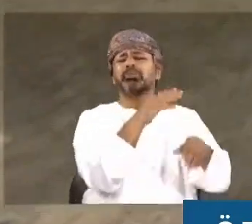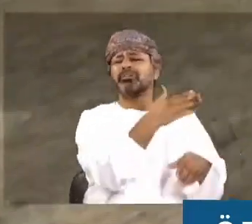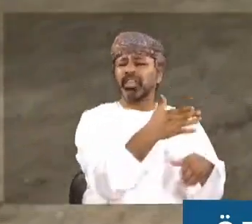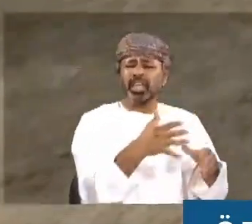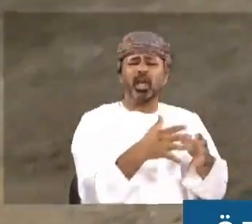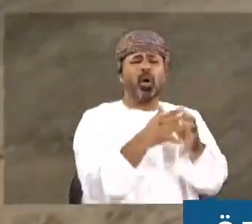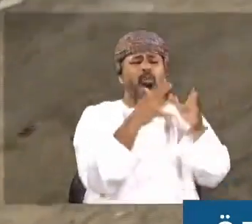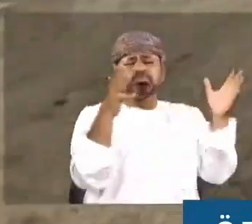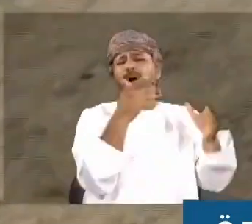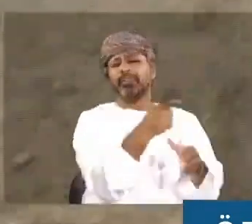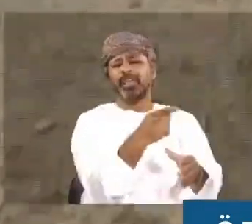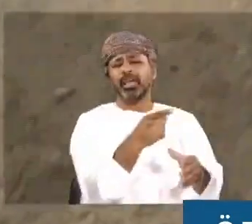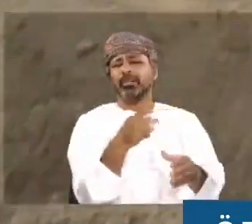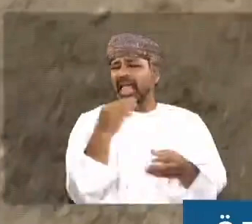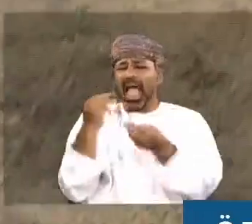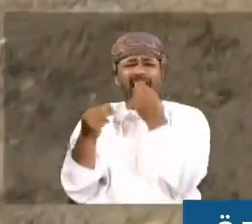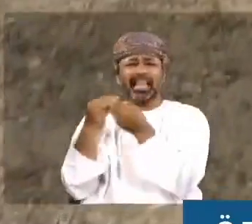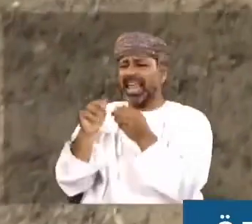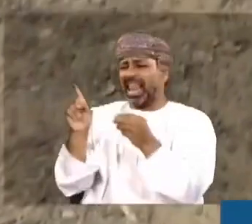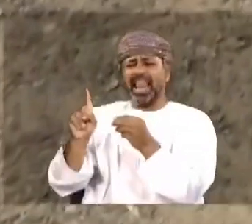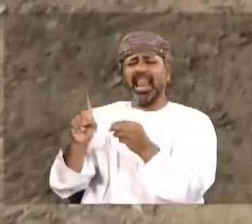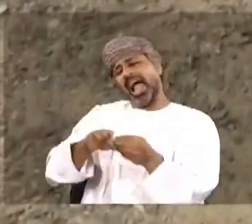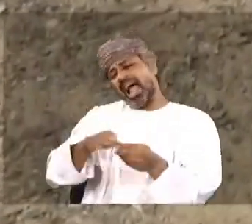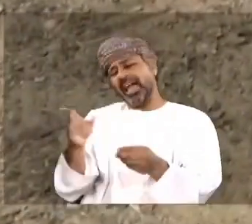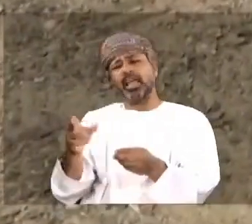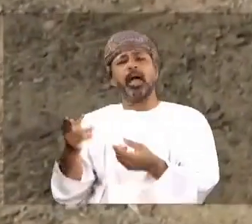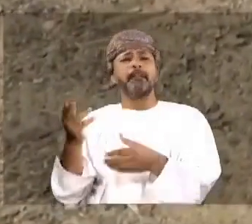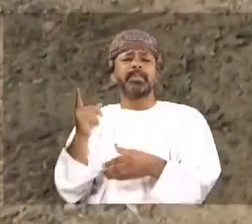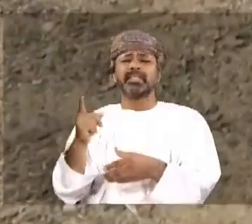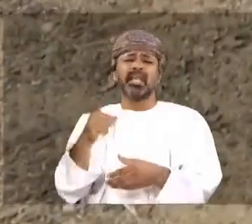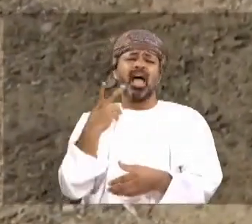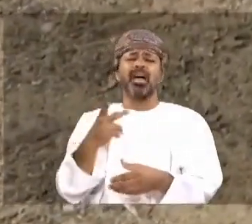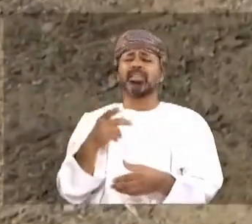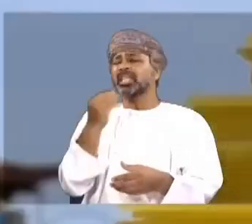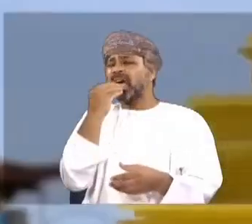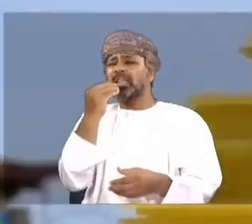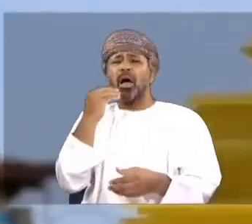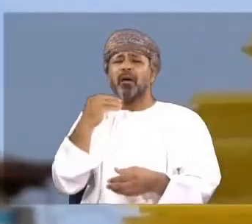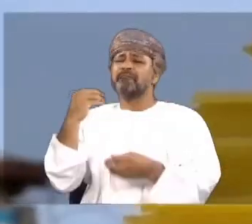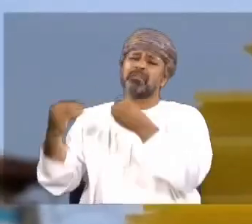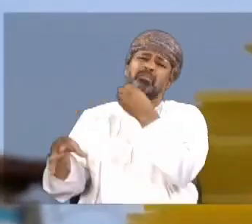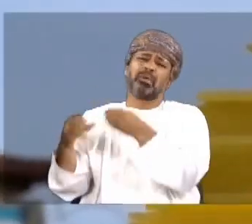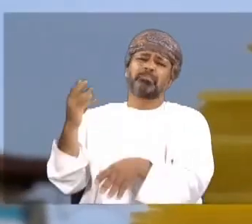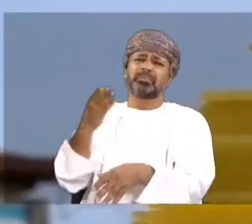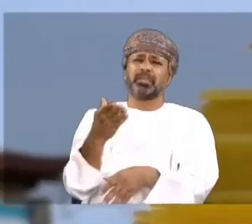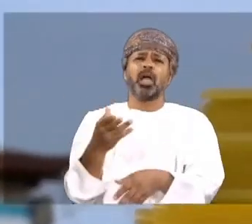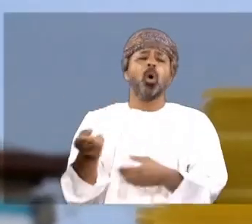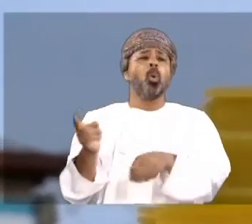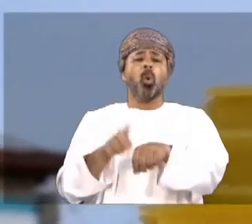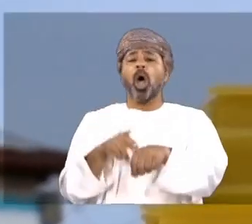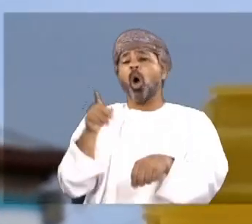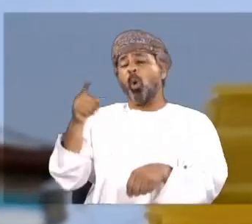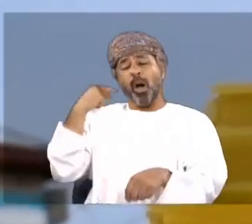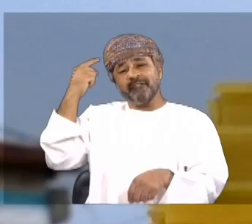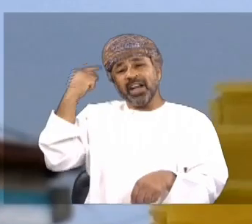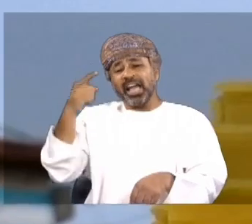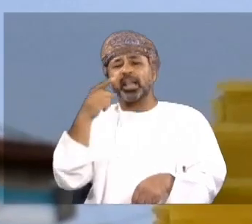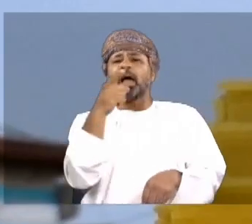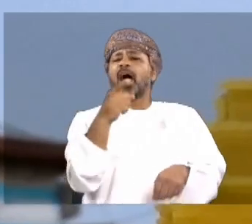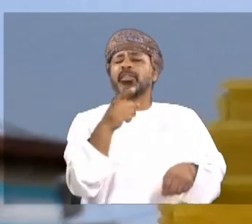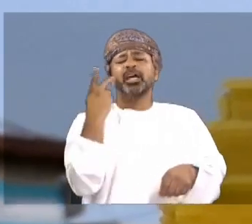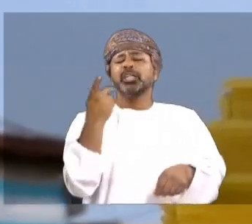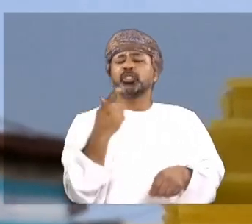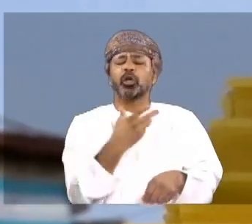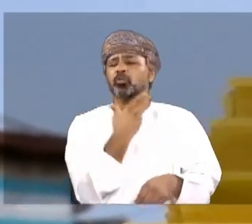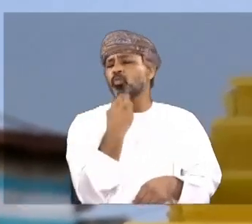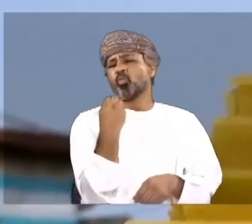التضخم. ويعتقد البعض أن فنه مضيعة للطعام، لكنه يرى أن ما يفعله مجرد